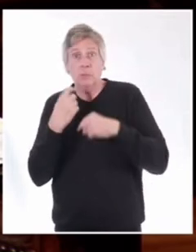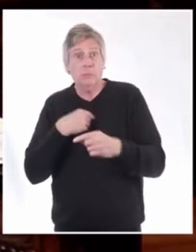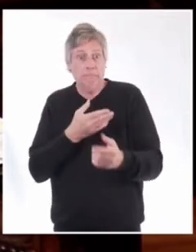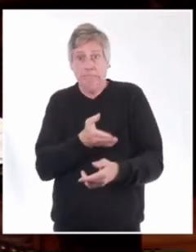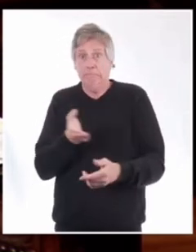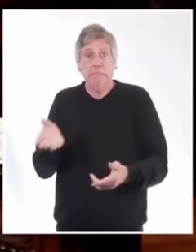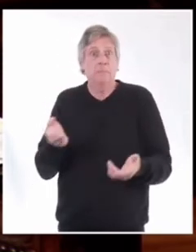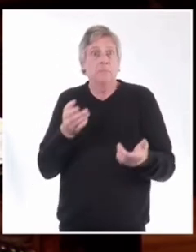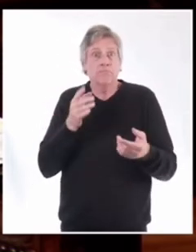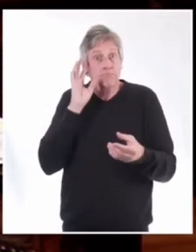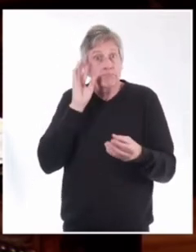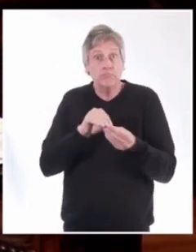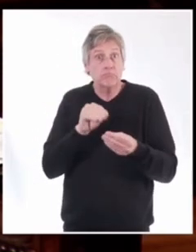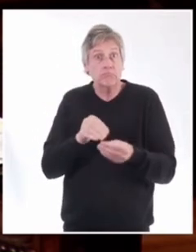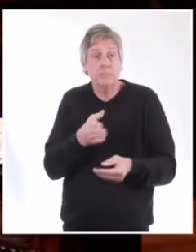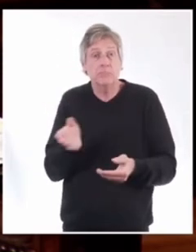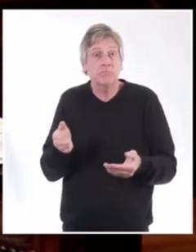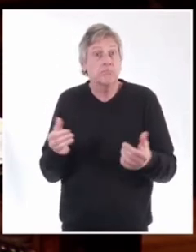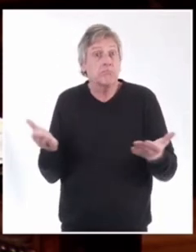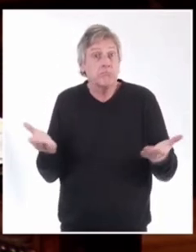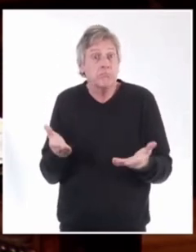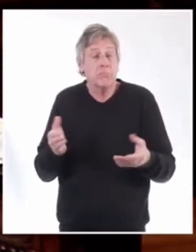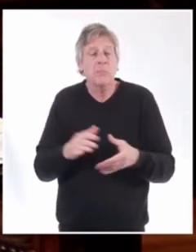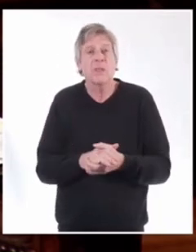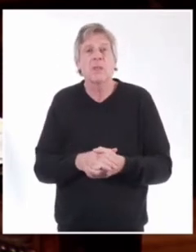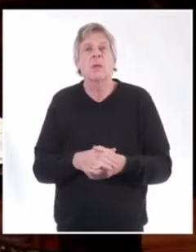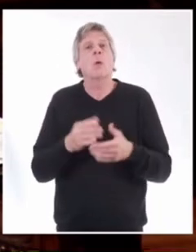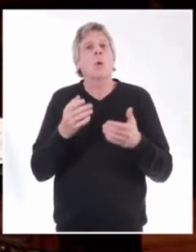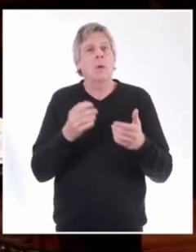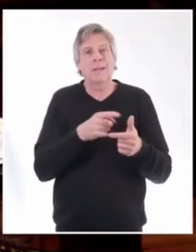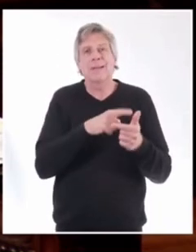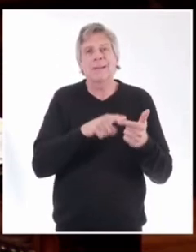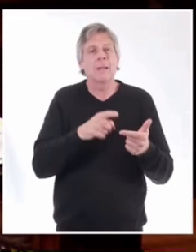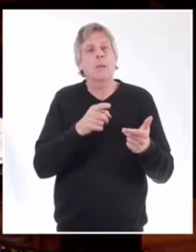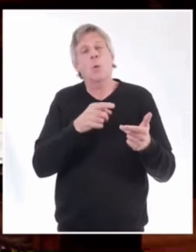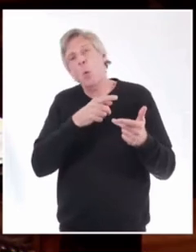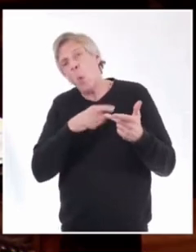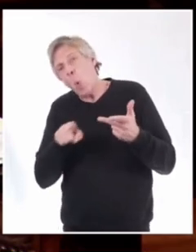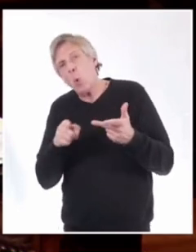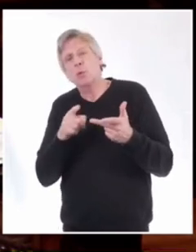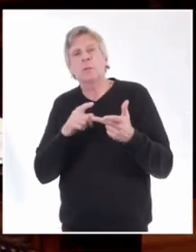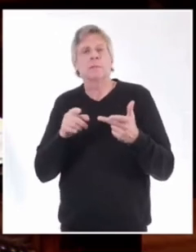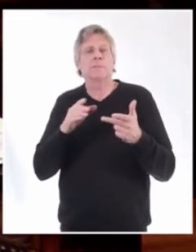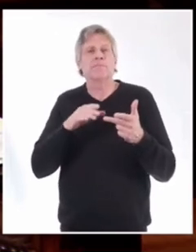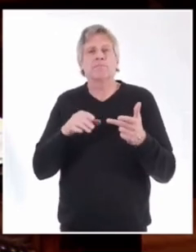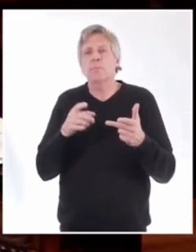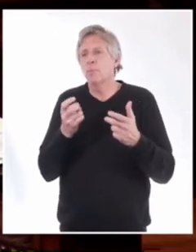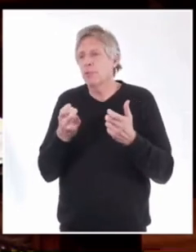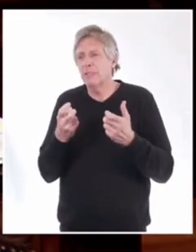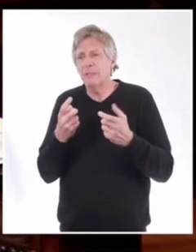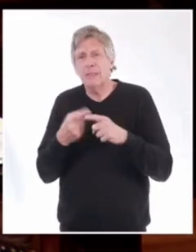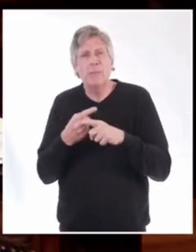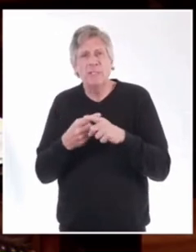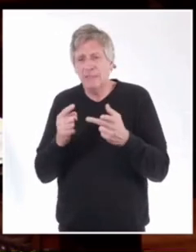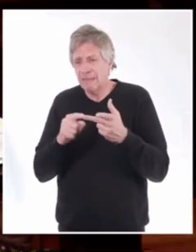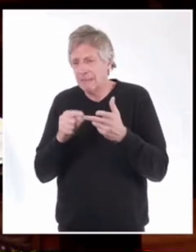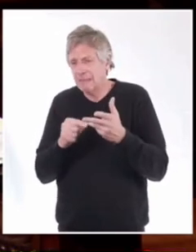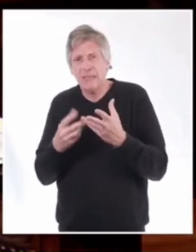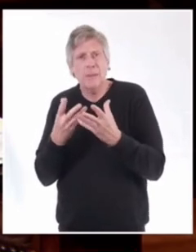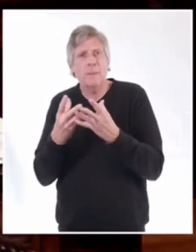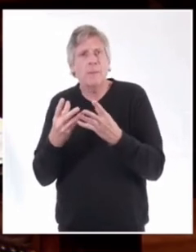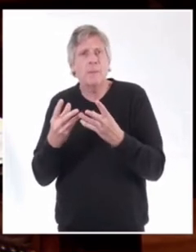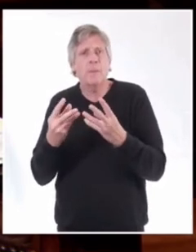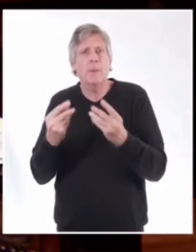j'en profite pour élargir sur aussi d'autres dispositifs qui disparaissent petit à petit, en tout cas qui sont